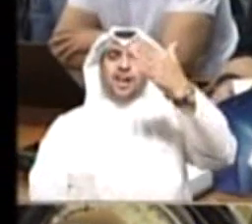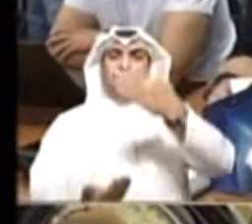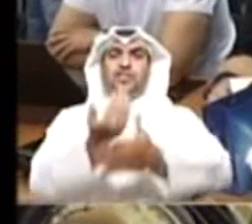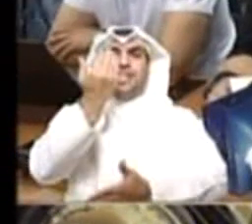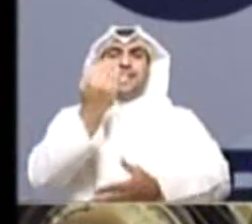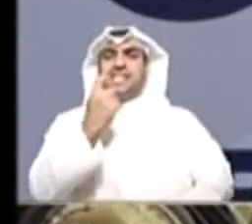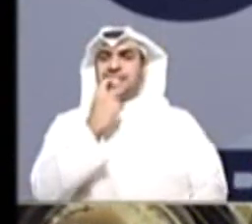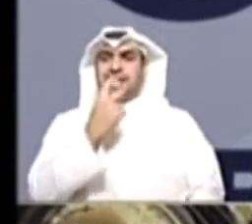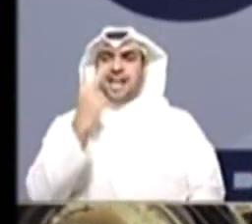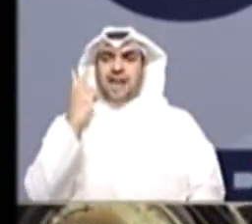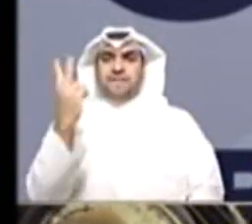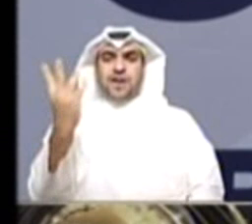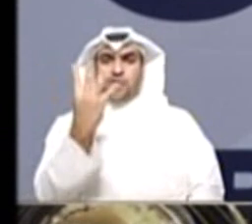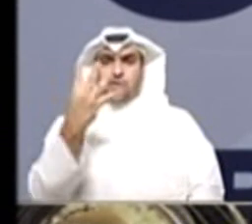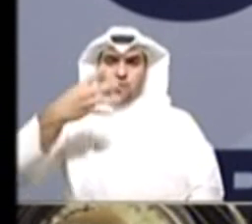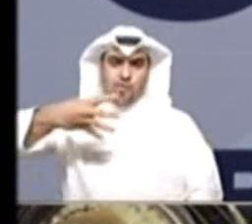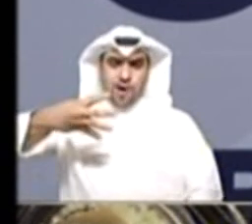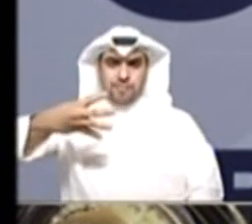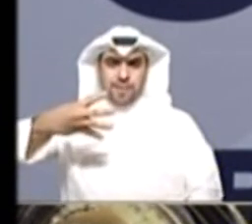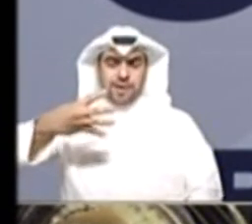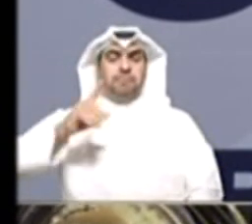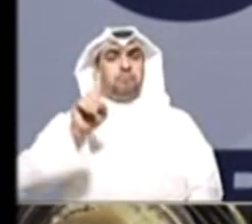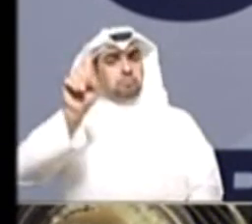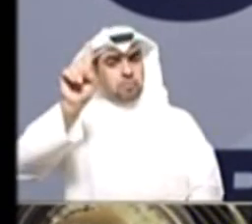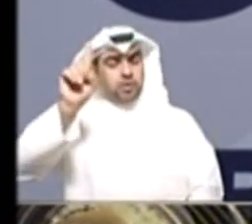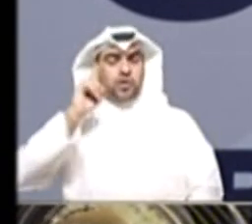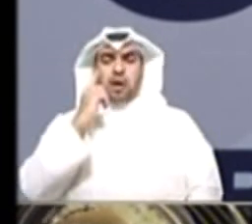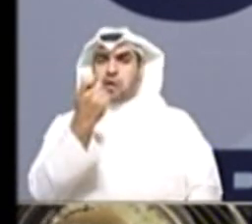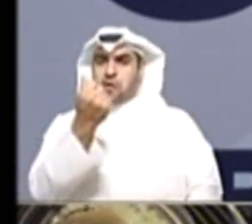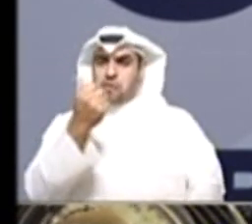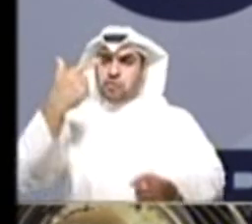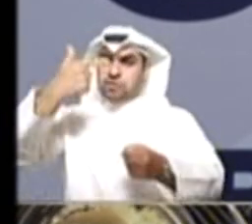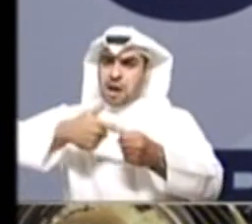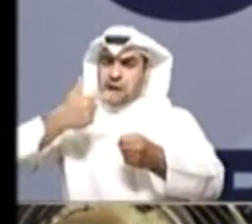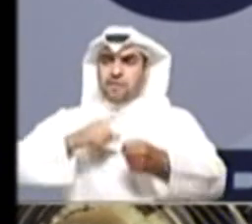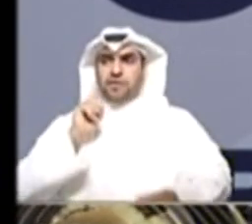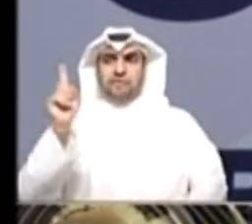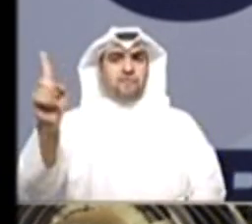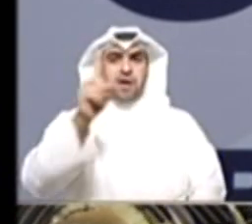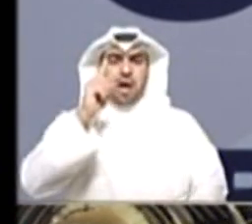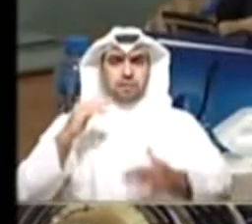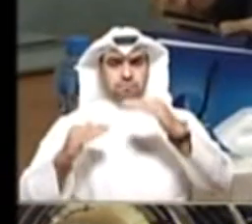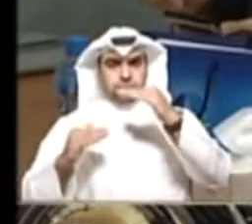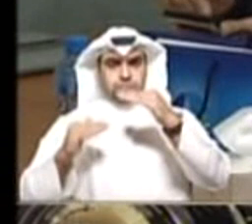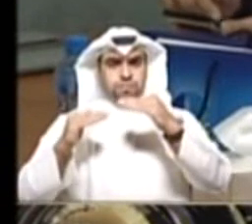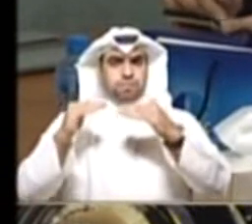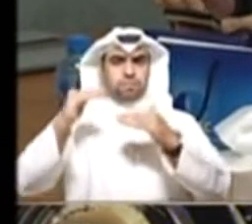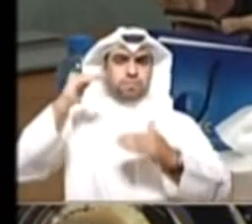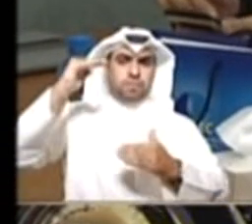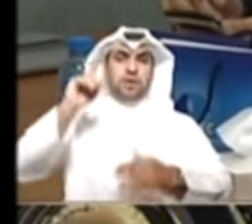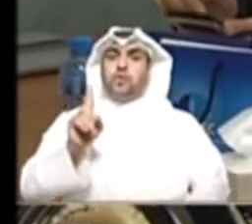عام 2040، مستبشرة بتعافي أسعار النفط العالمية، والتي بدورها